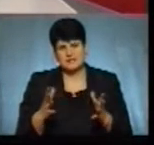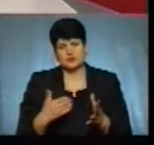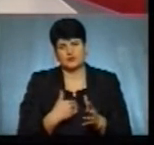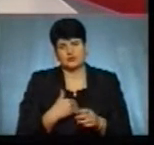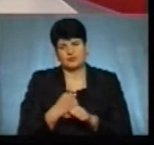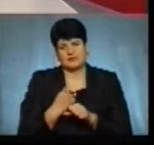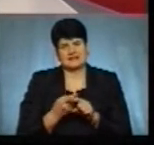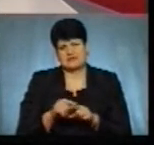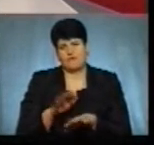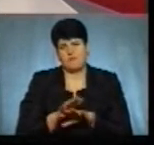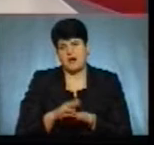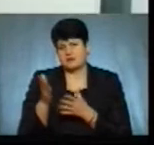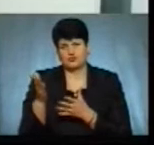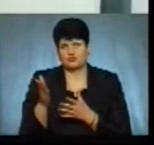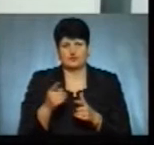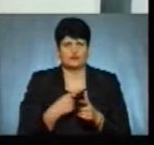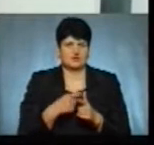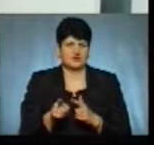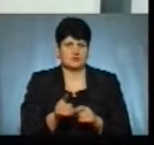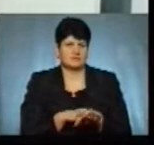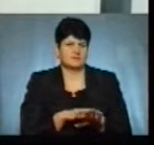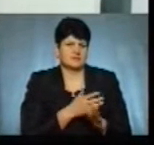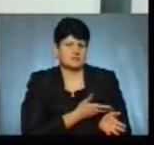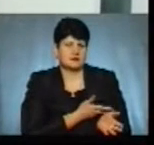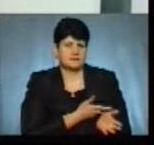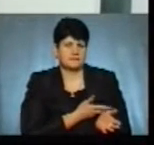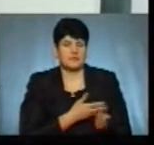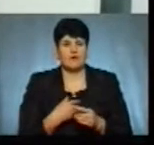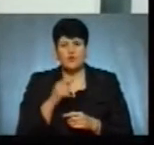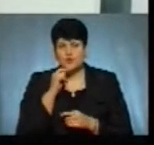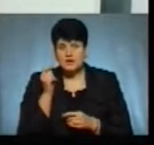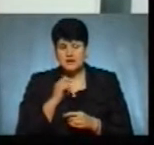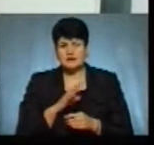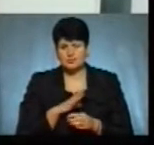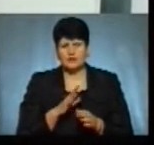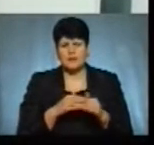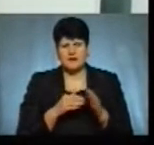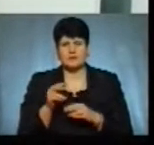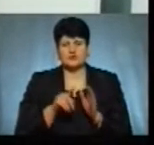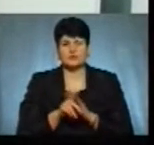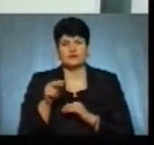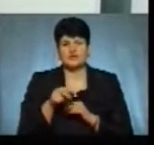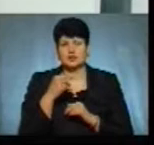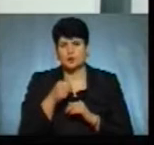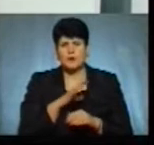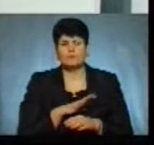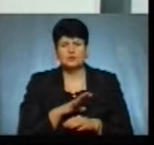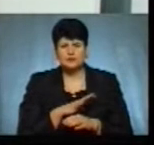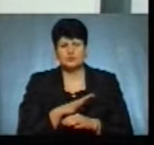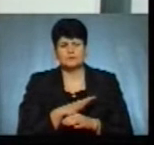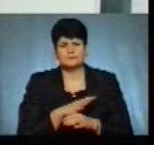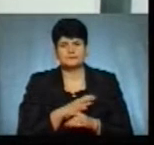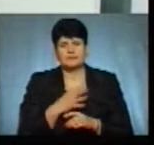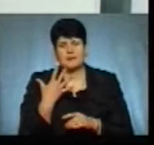через банківські установи. Ми таку практику в Україні мали на початку 2000-х років. Була тенденція,